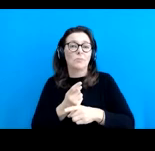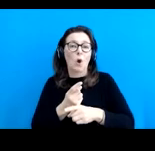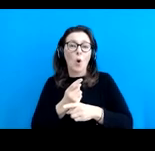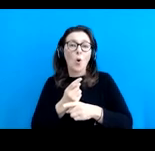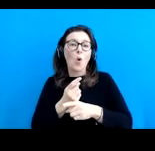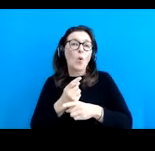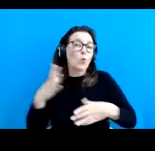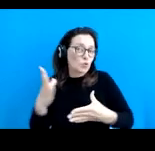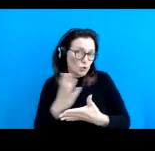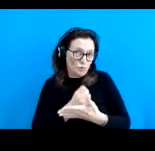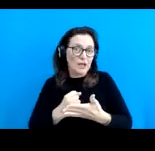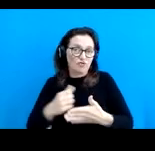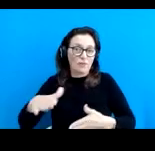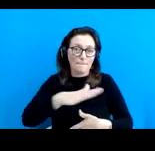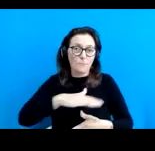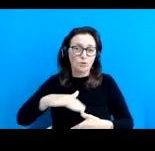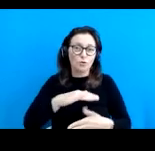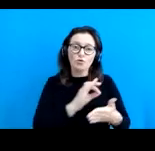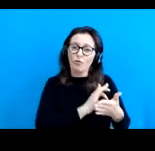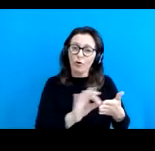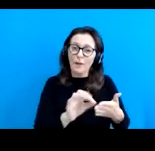formalnega, kot tudi neformalnega učenja.